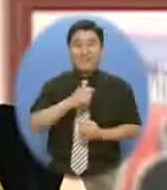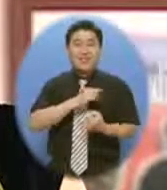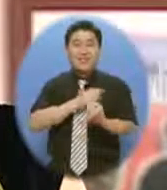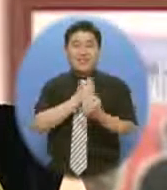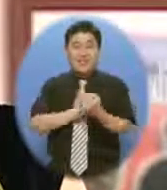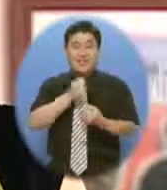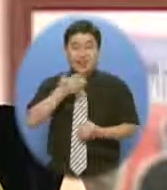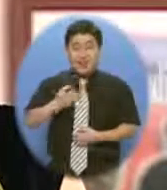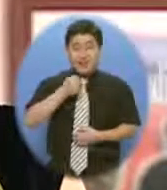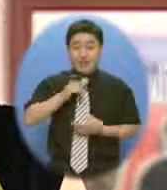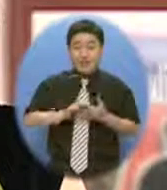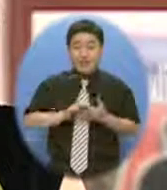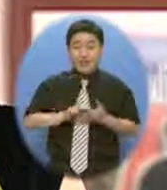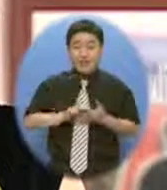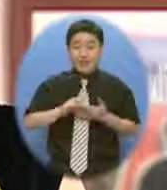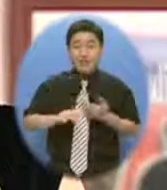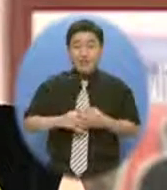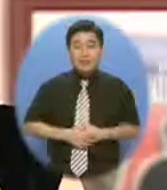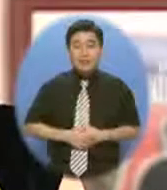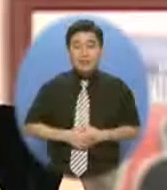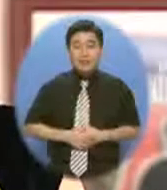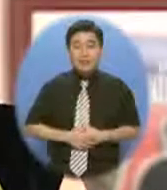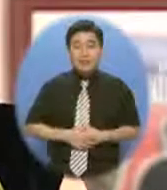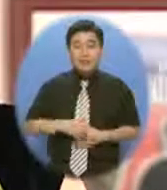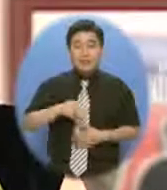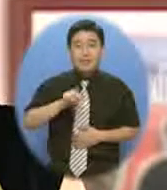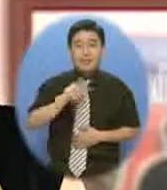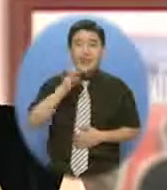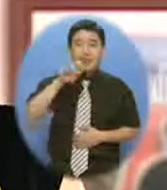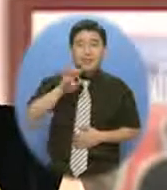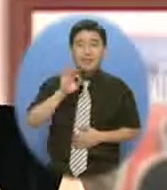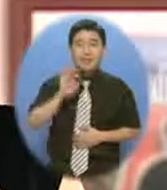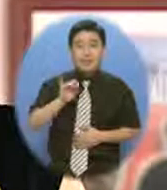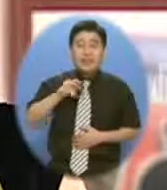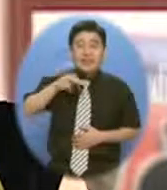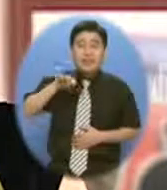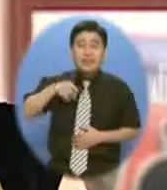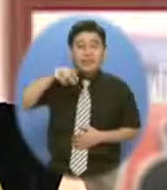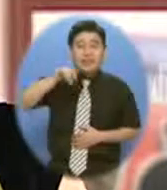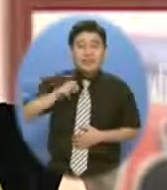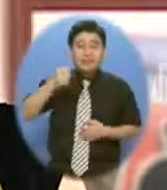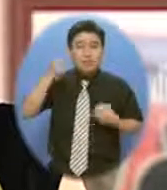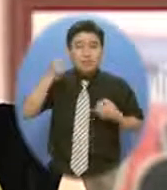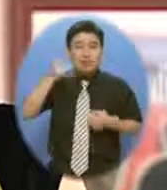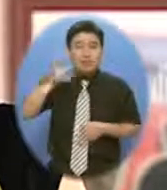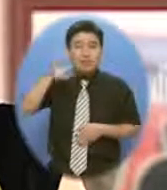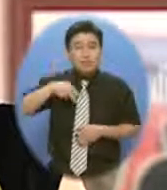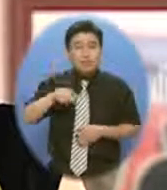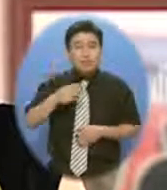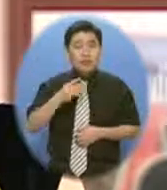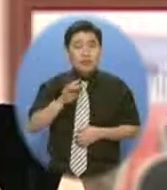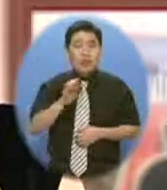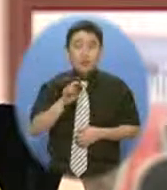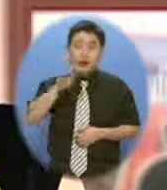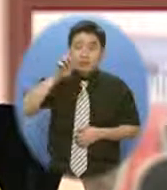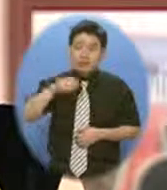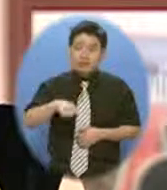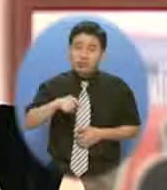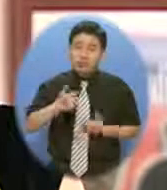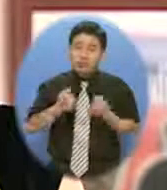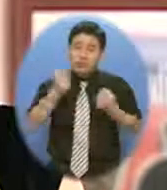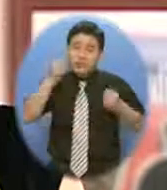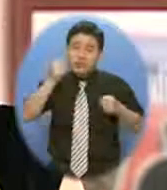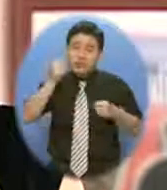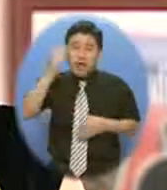살풀이나 그 씻김꽃 등에서 나온 춤들, 태평무 이러한 것은 우리나라의 그 민족들의